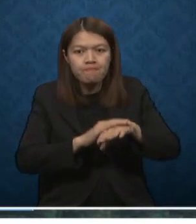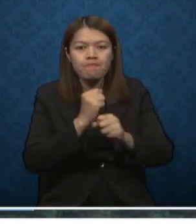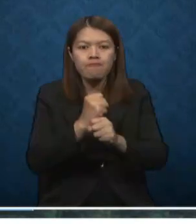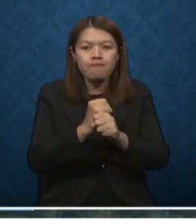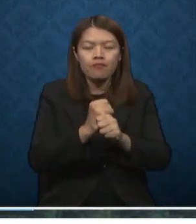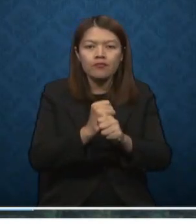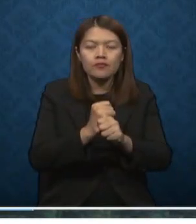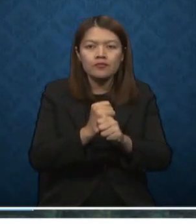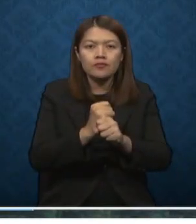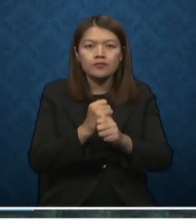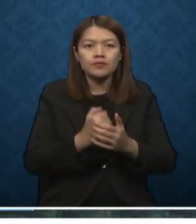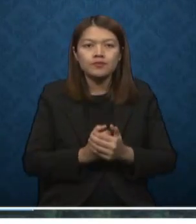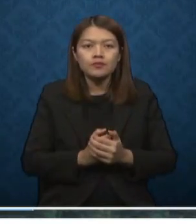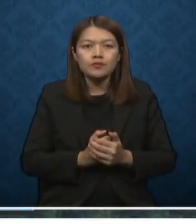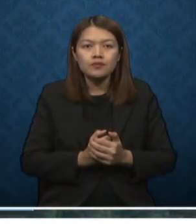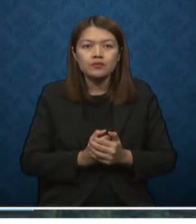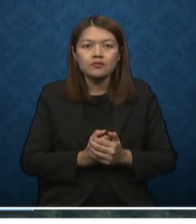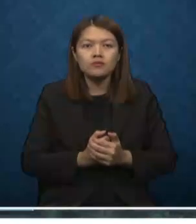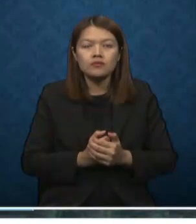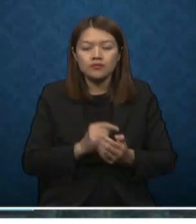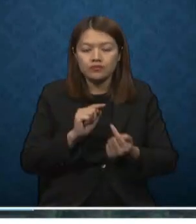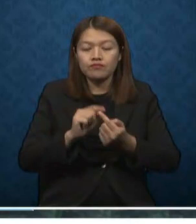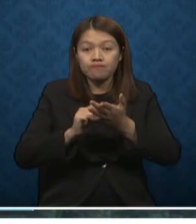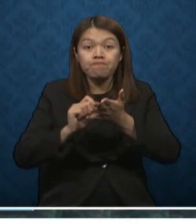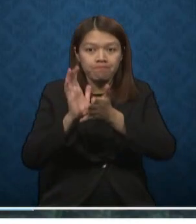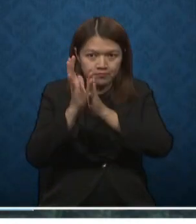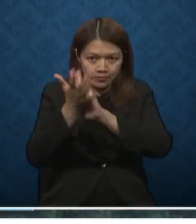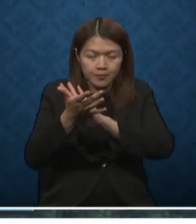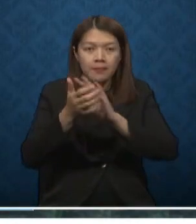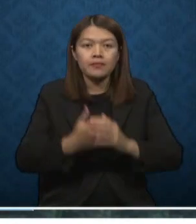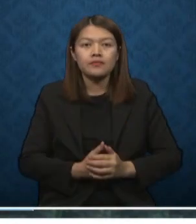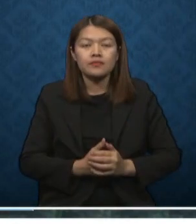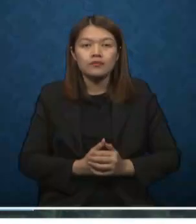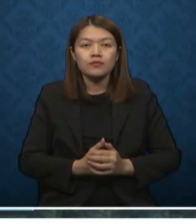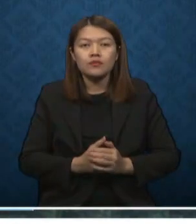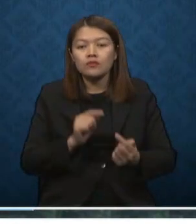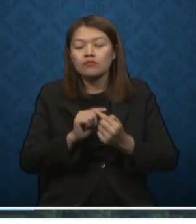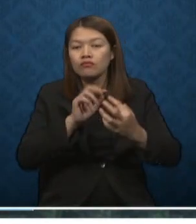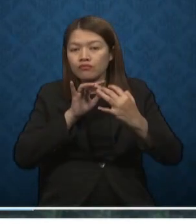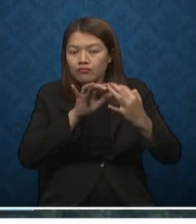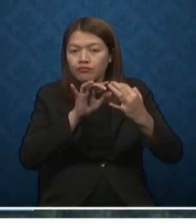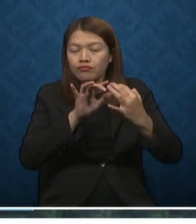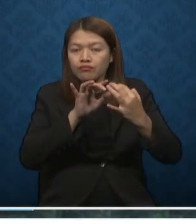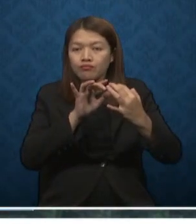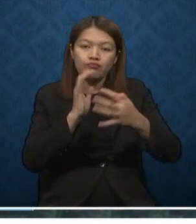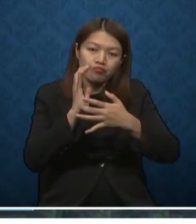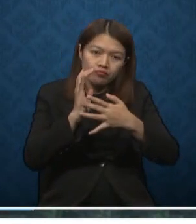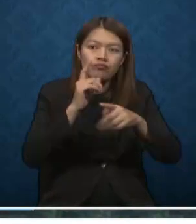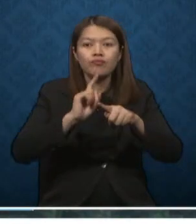พของการปฏิรูปด้านสื่อสารมวลชนและเทคโนโลยีสารสนเ